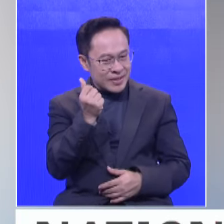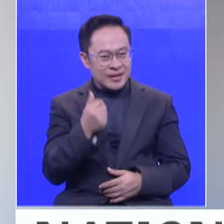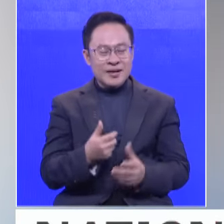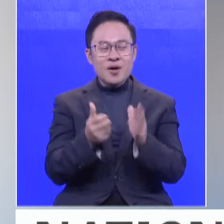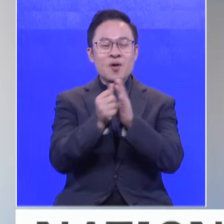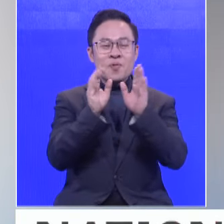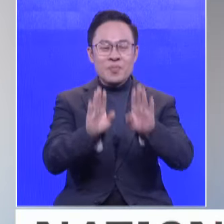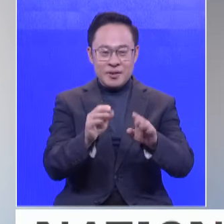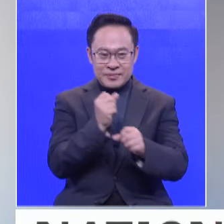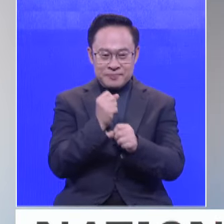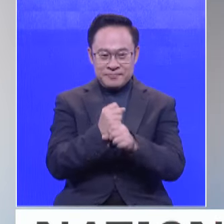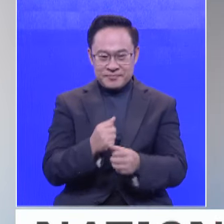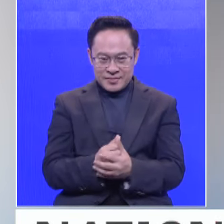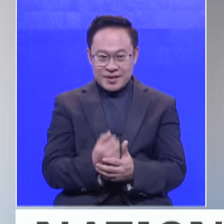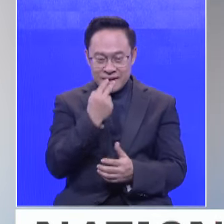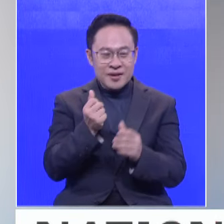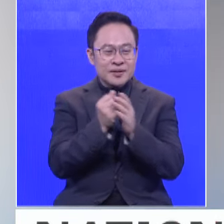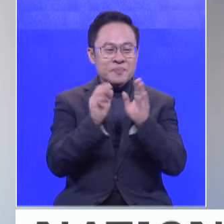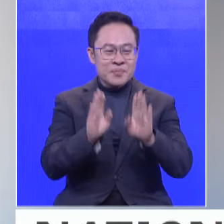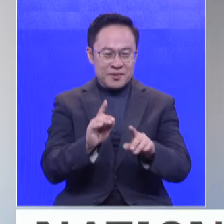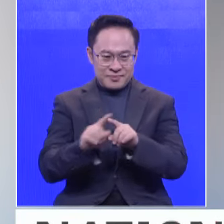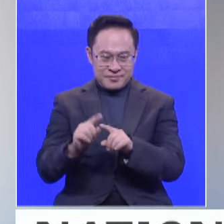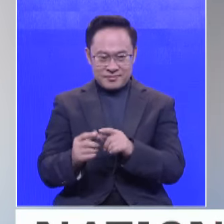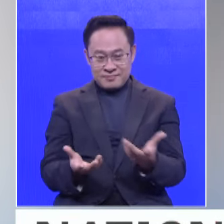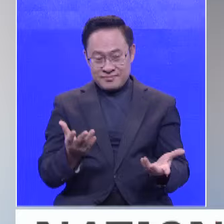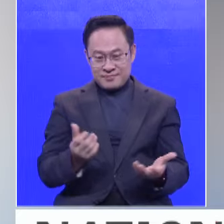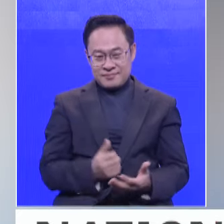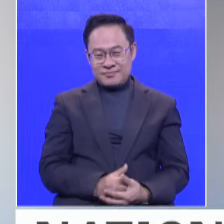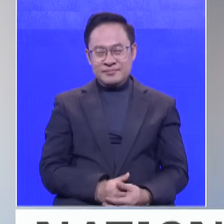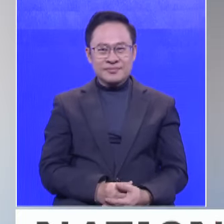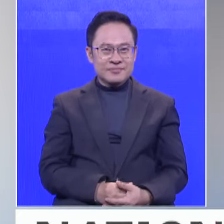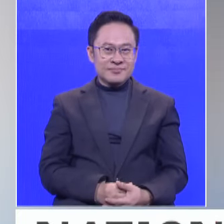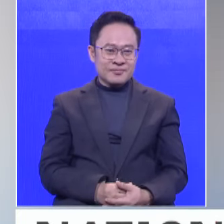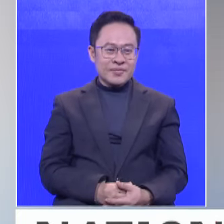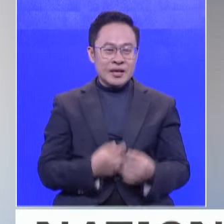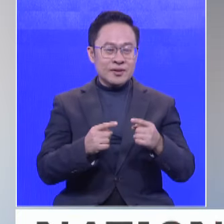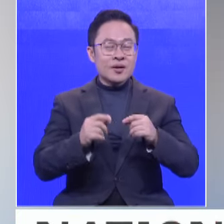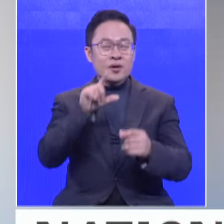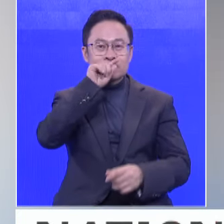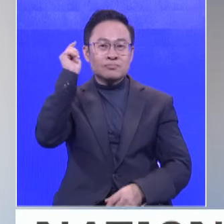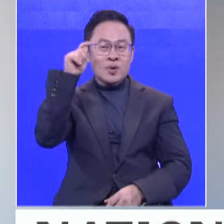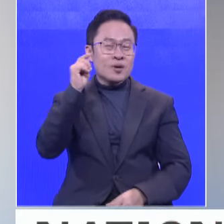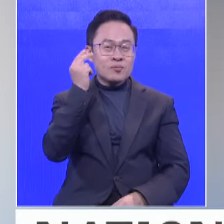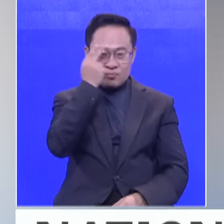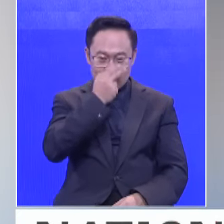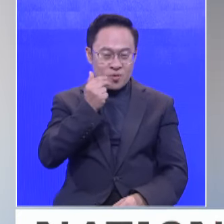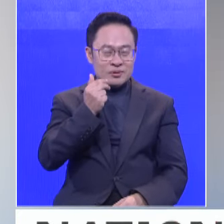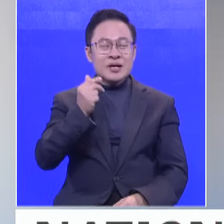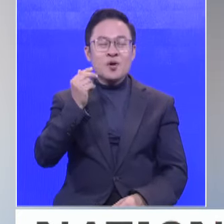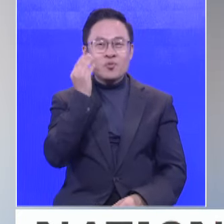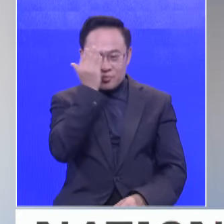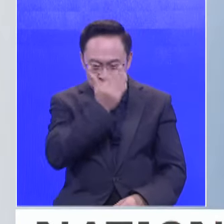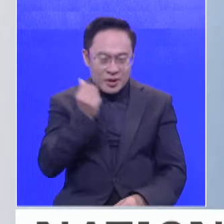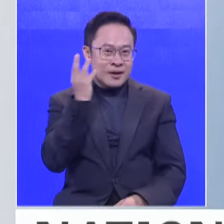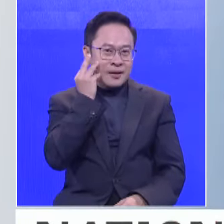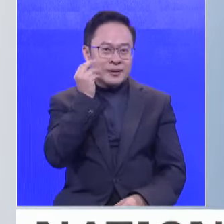ทำเป็นมีมเหรอเนาะคุณเนาะลักษณะเป็นแบบนั้นนะคะดูสิแต่น้องเขาก็น่ารักนะเท่เชียว ก็ทำออกมา